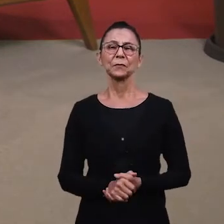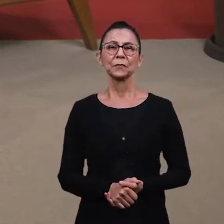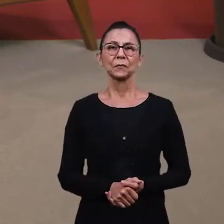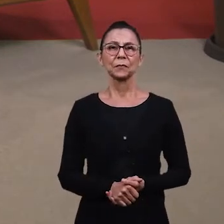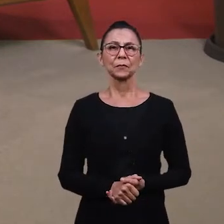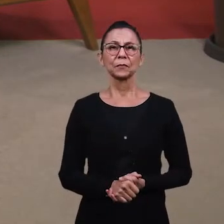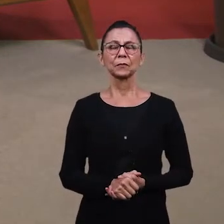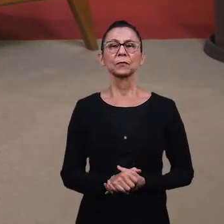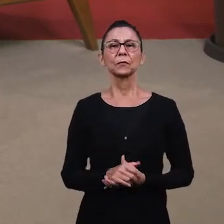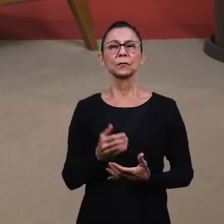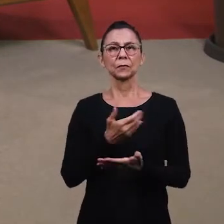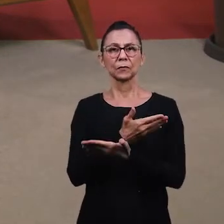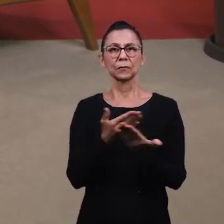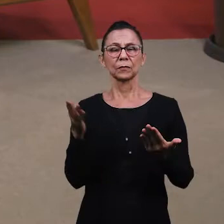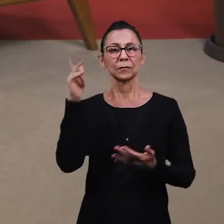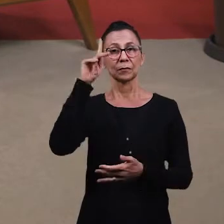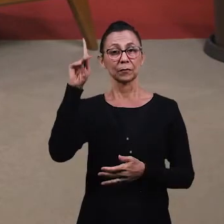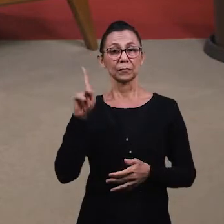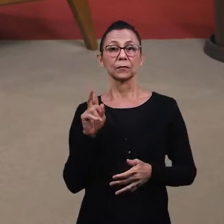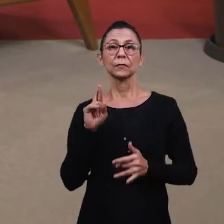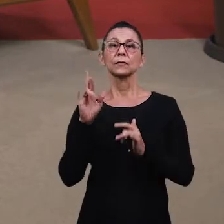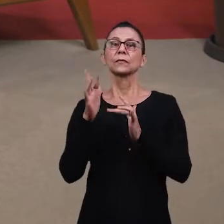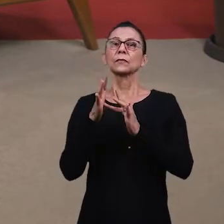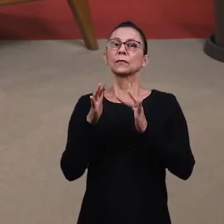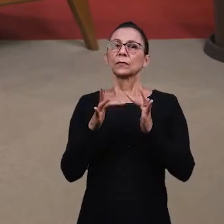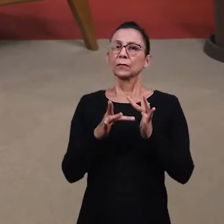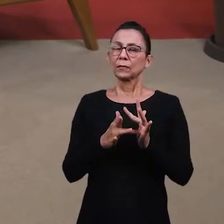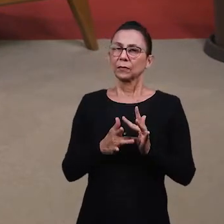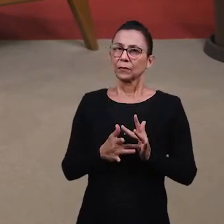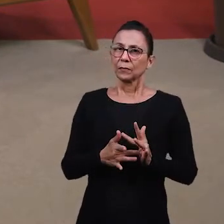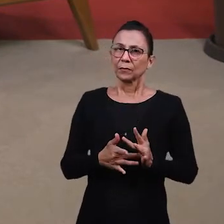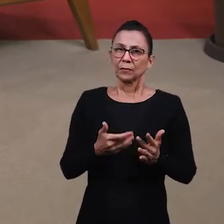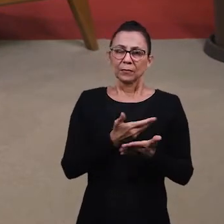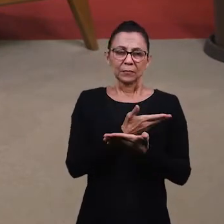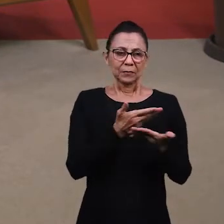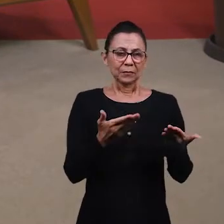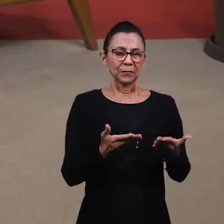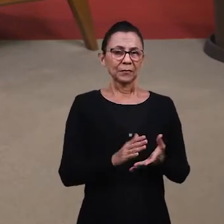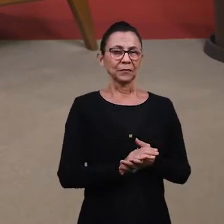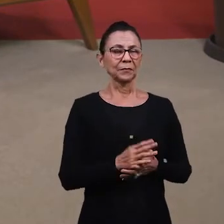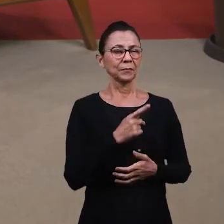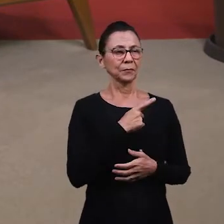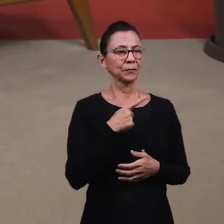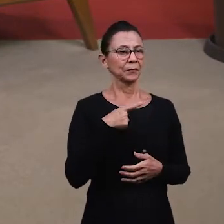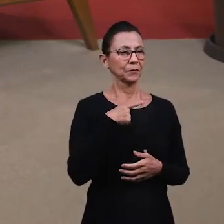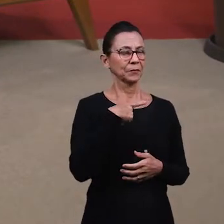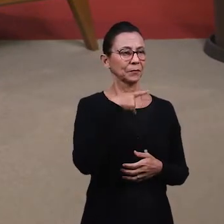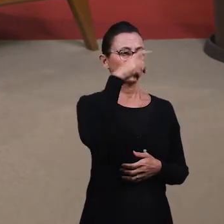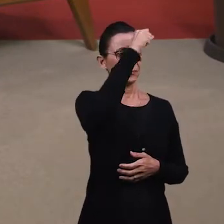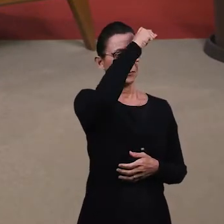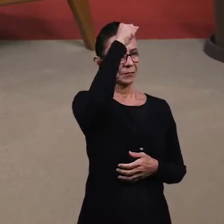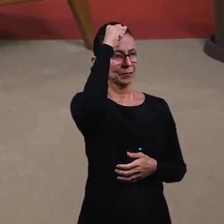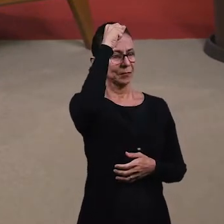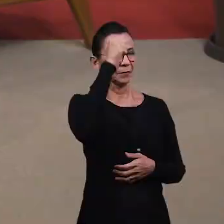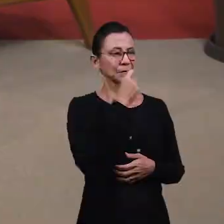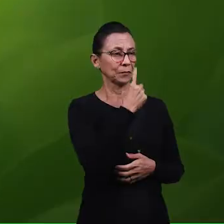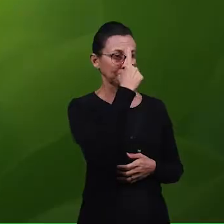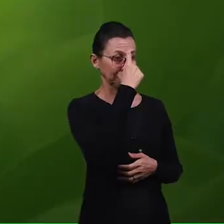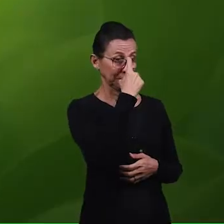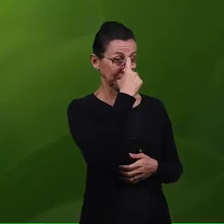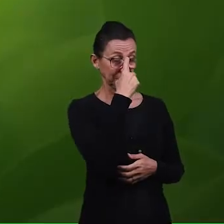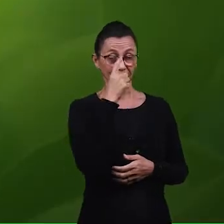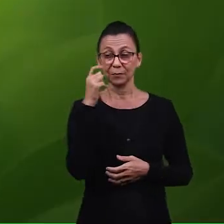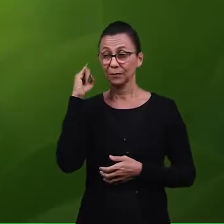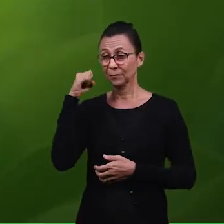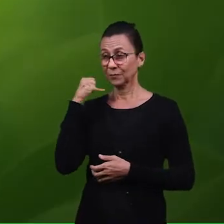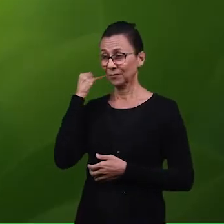mariage, le temps du Seigneur Jésus, sur l'aspect historique. Nous allons assister le pasteur Alex et après on revient pour commenter.